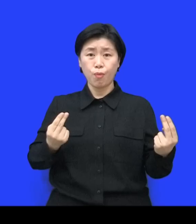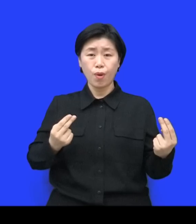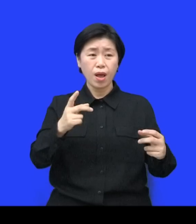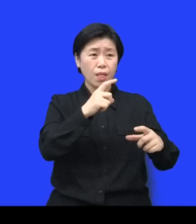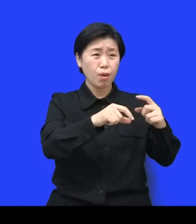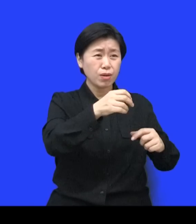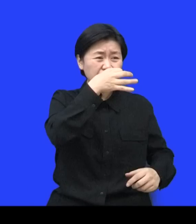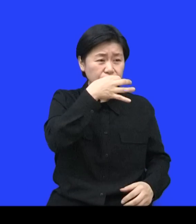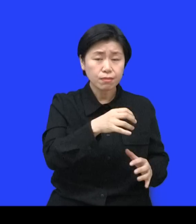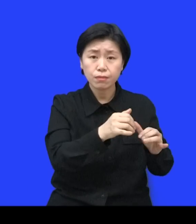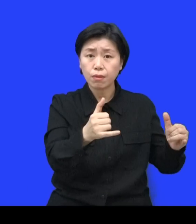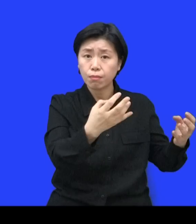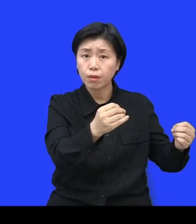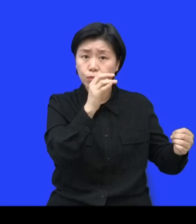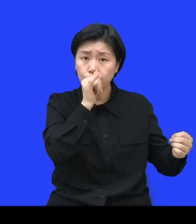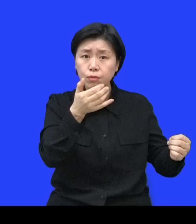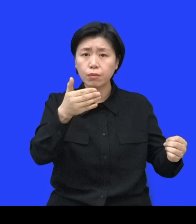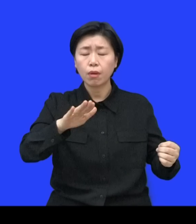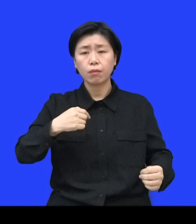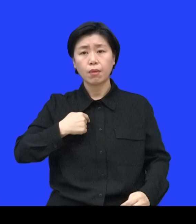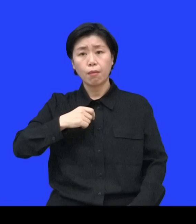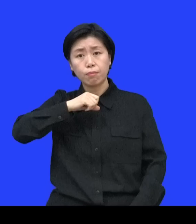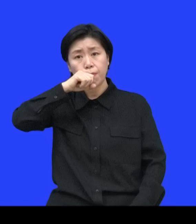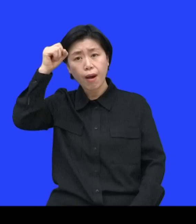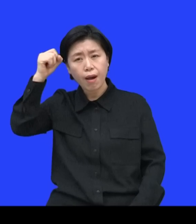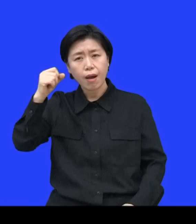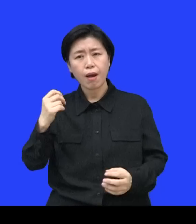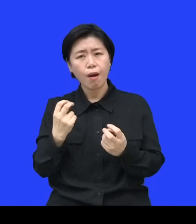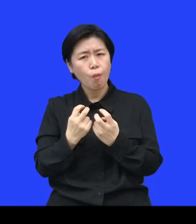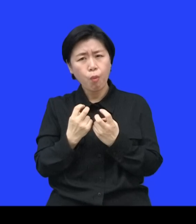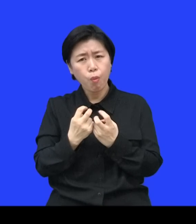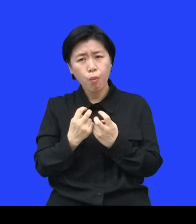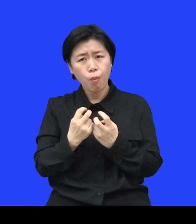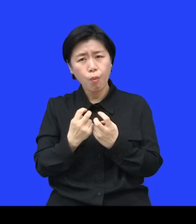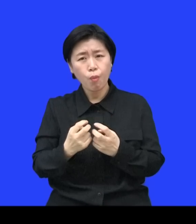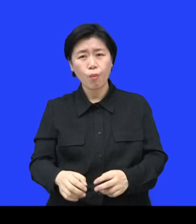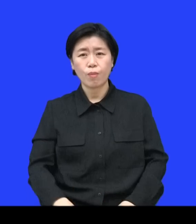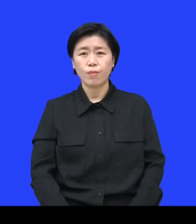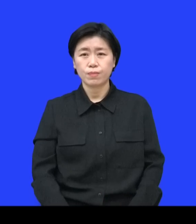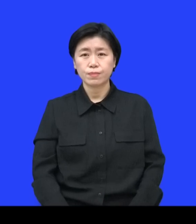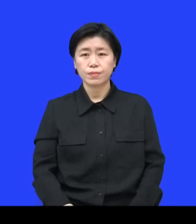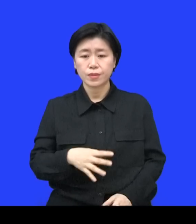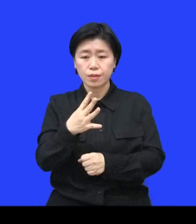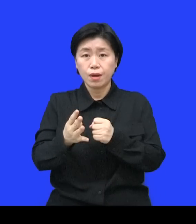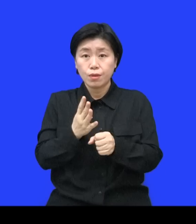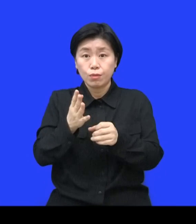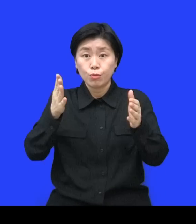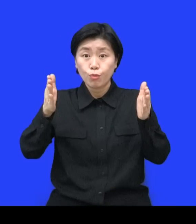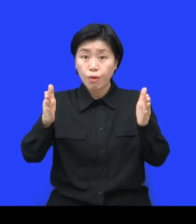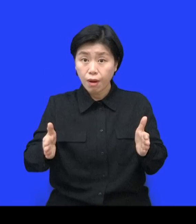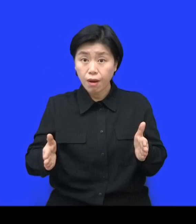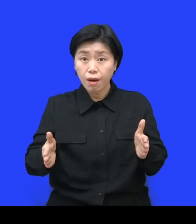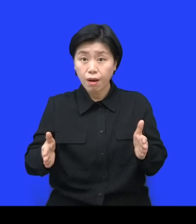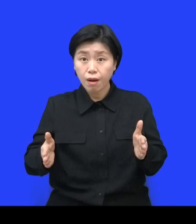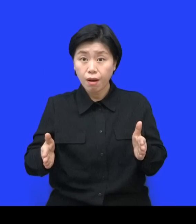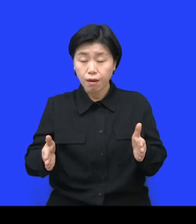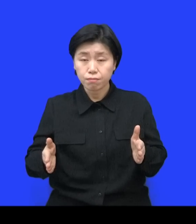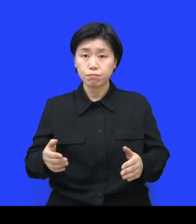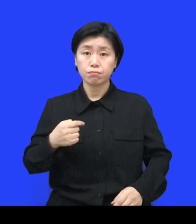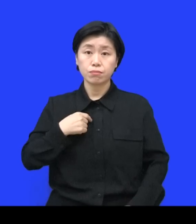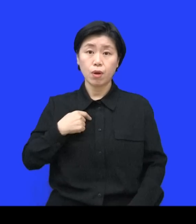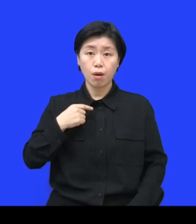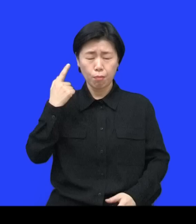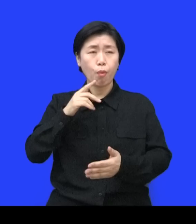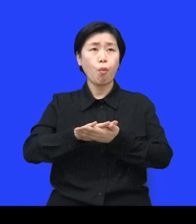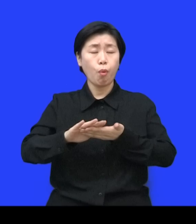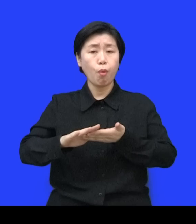가난한 사람도 당연히 많았을 테고. 예, 네. 그러니까 그 장학금 딱 봤는데 4년간 그러니까 너는 편하게 군대